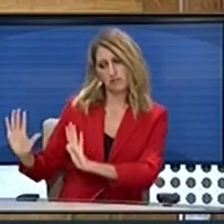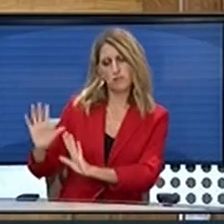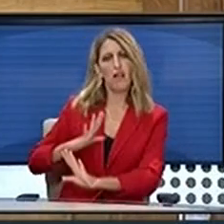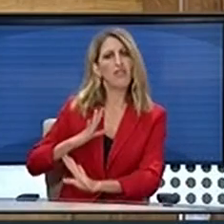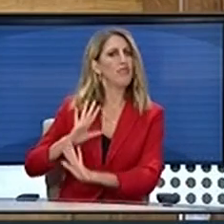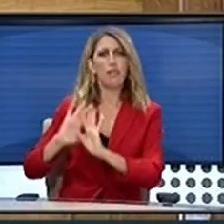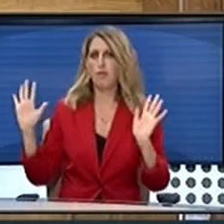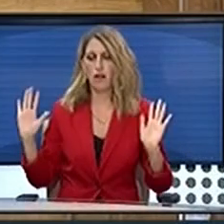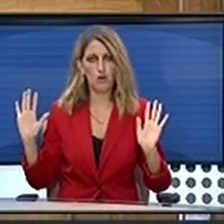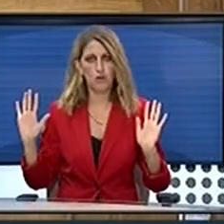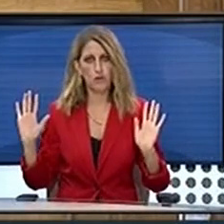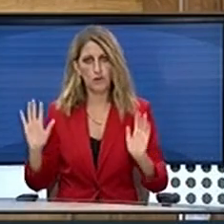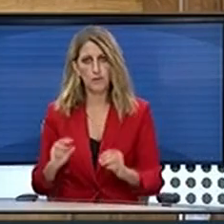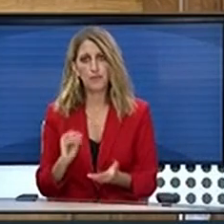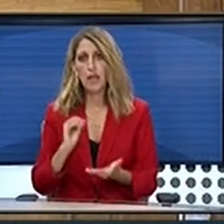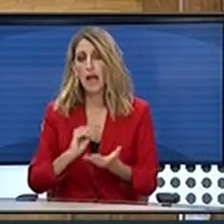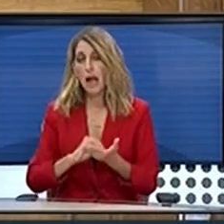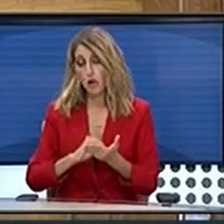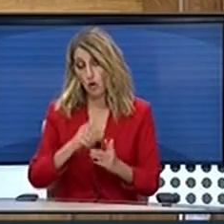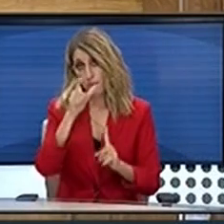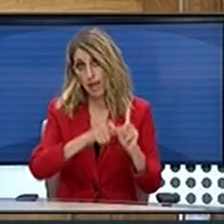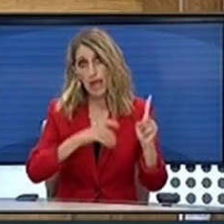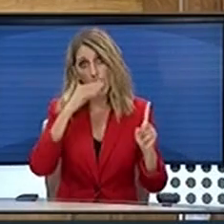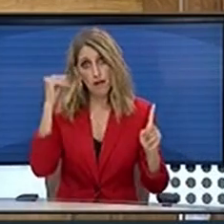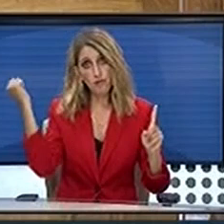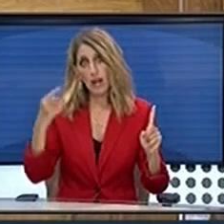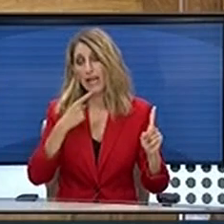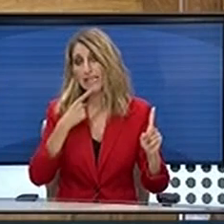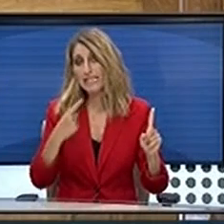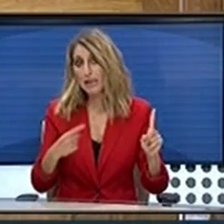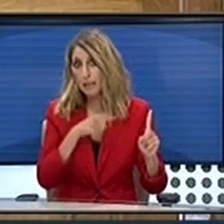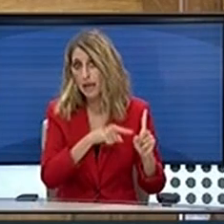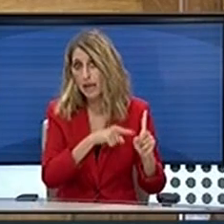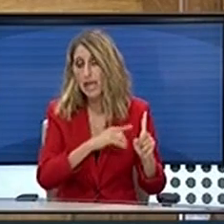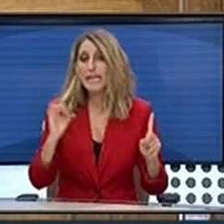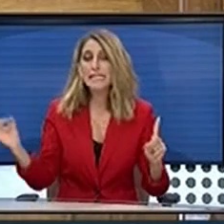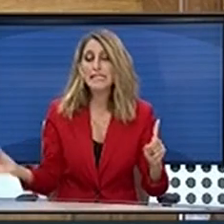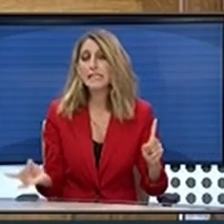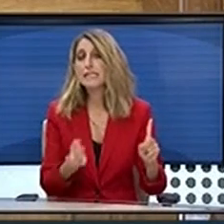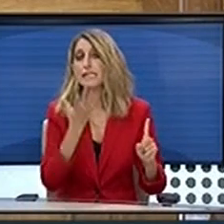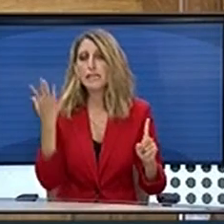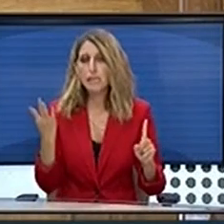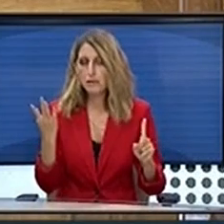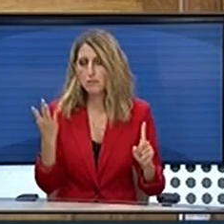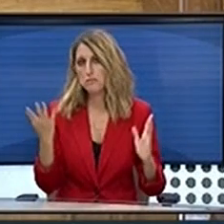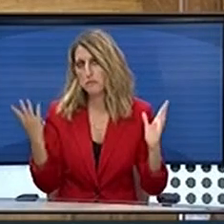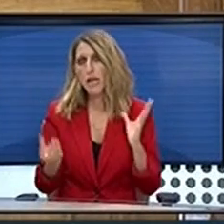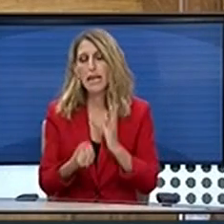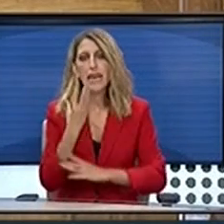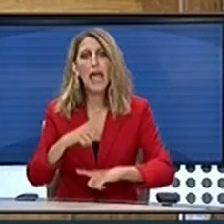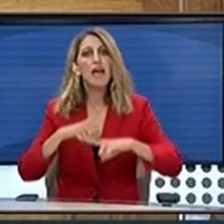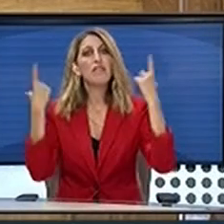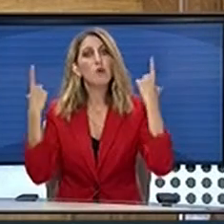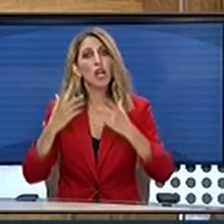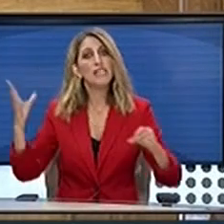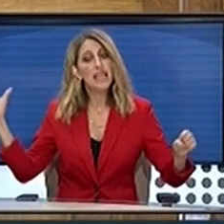δεν θα δεχόταν την παρουσία μου ως Πρωθυπουργός της χώρας, ακόμα και αν η Νέα Δημοκρατία επικρατούσε στις